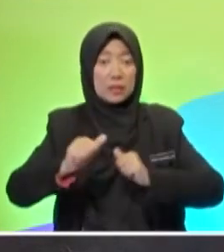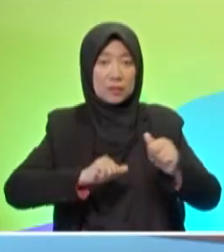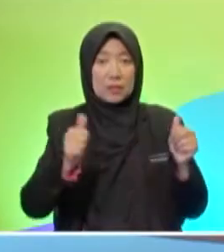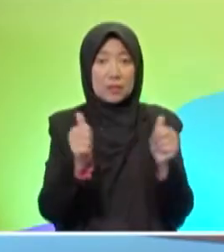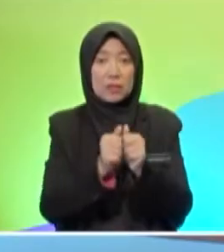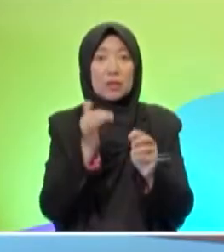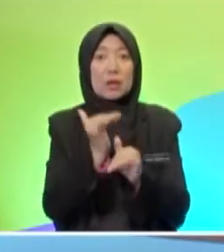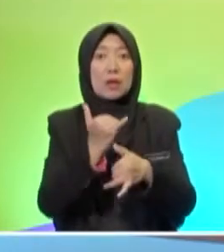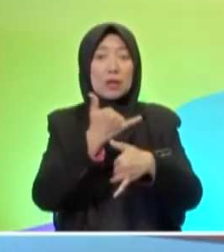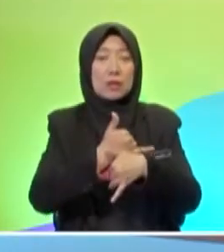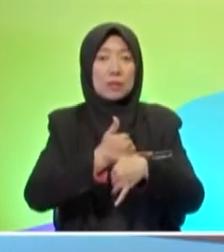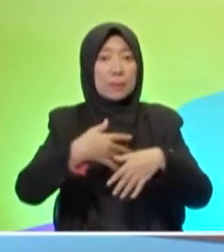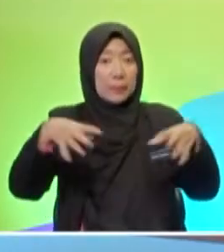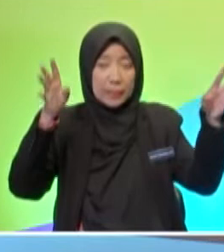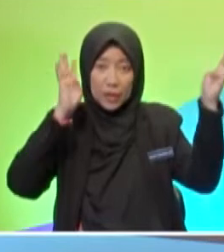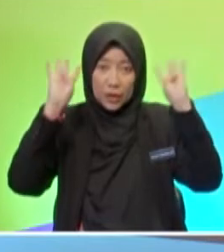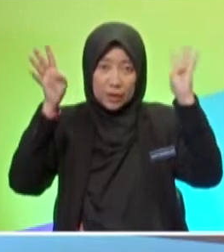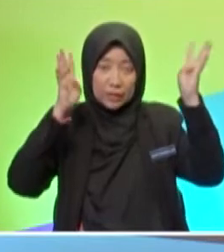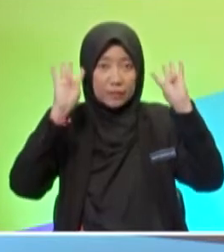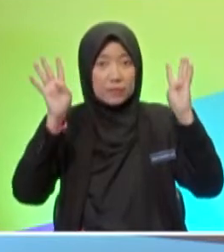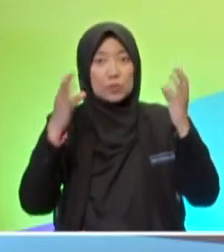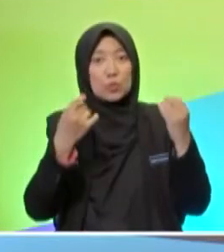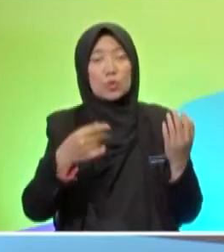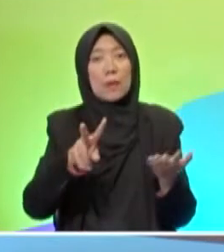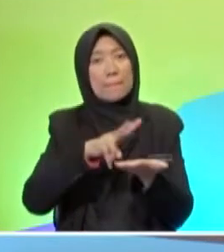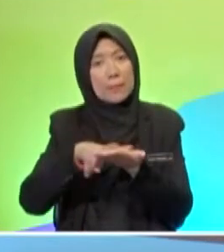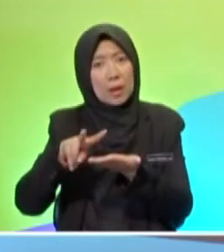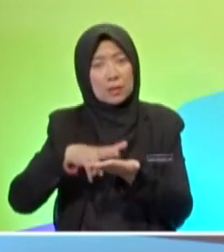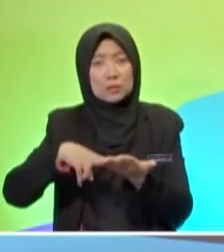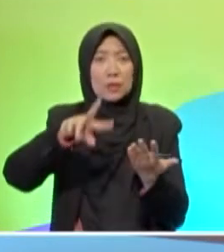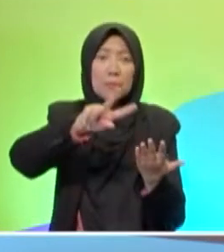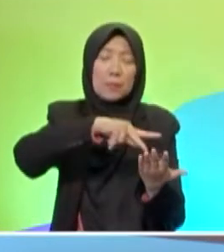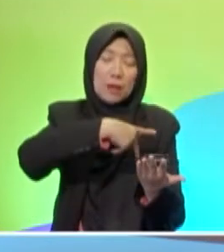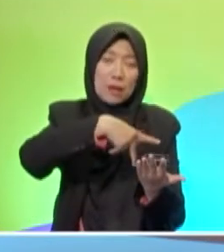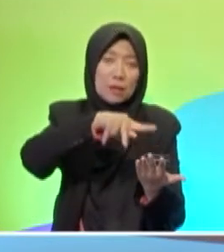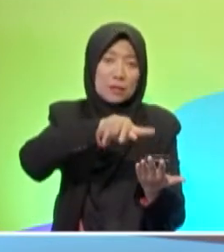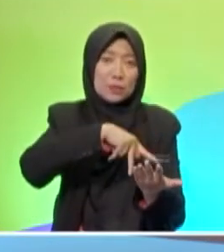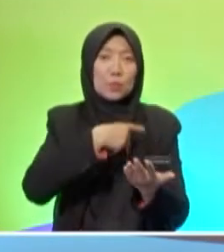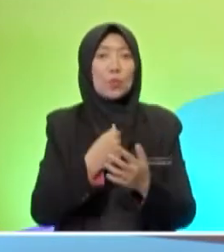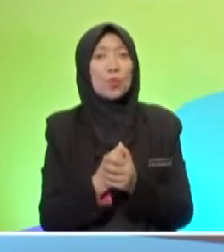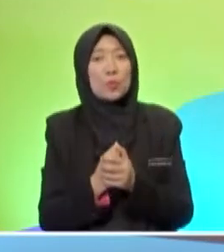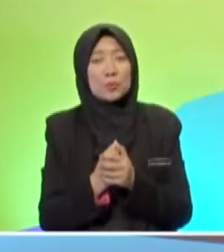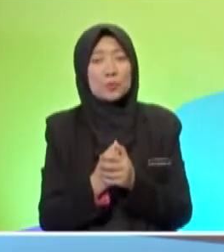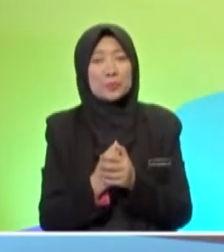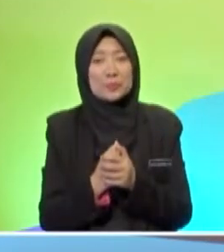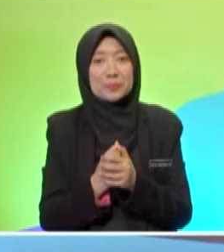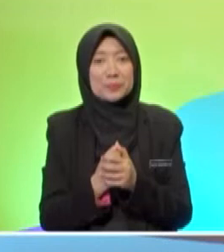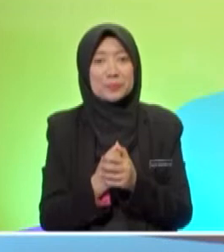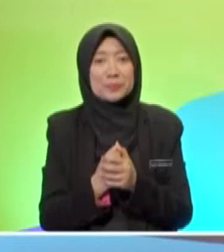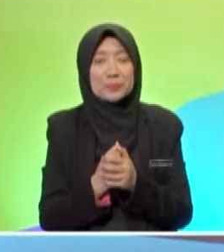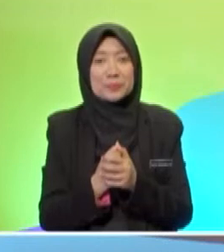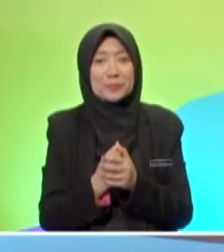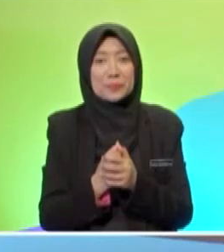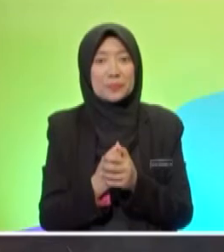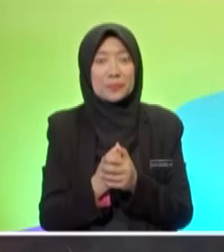kreatif saya dengan saya minta di Hi bache Vincent tukade masak lemak kesenjangan rasanya itu ada gitu